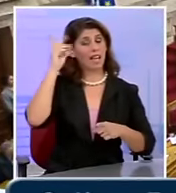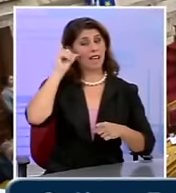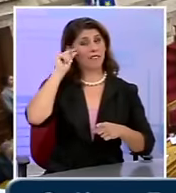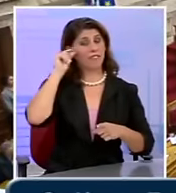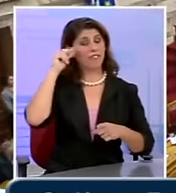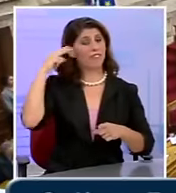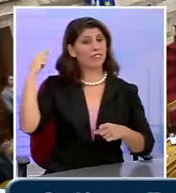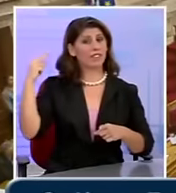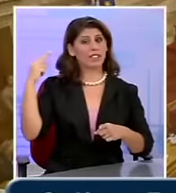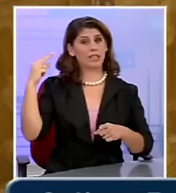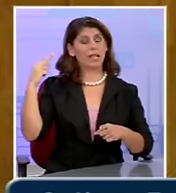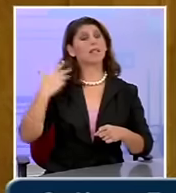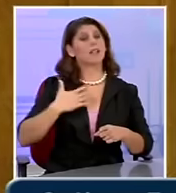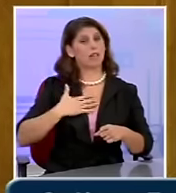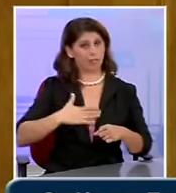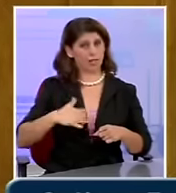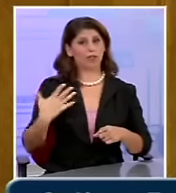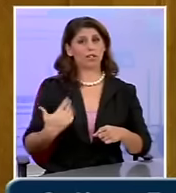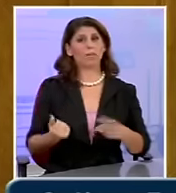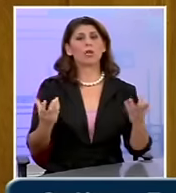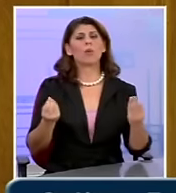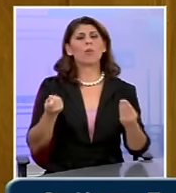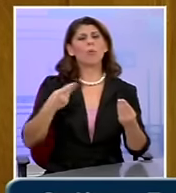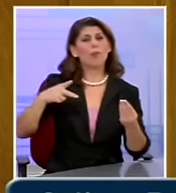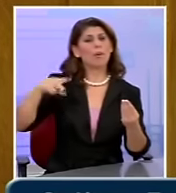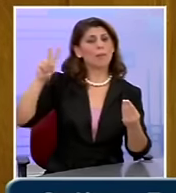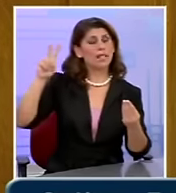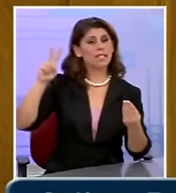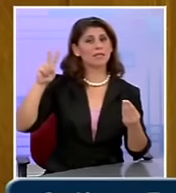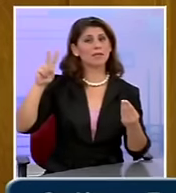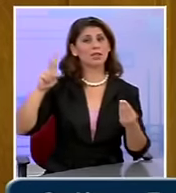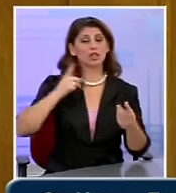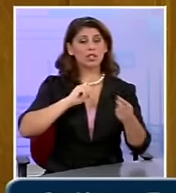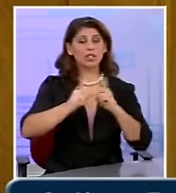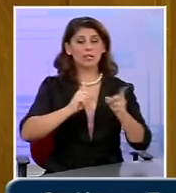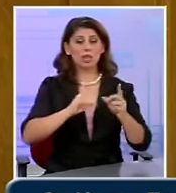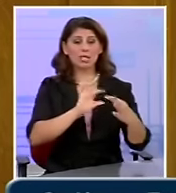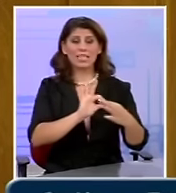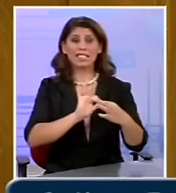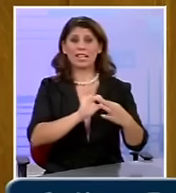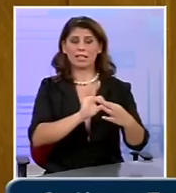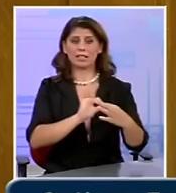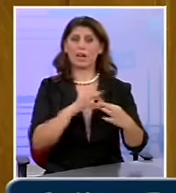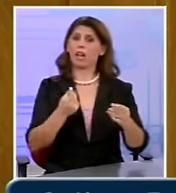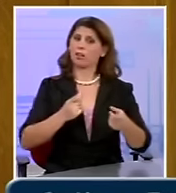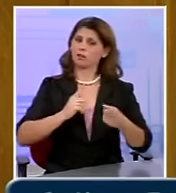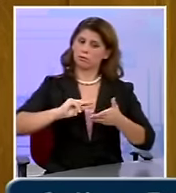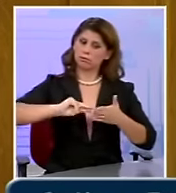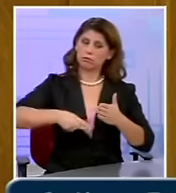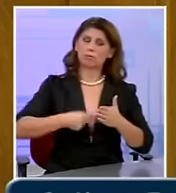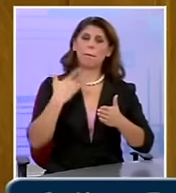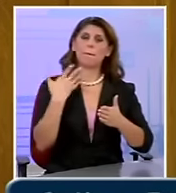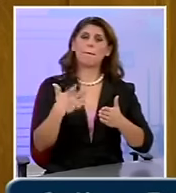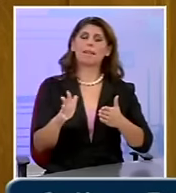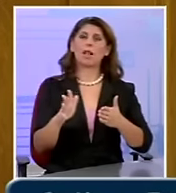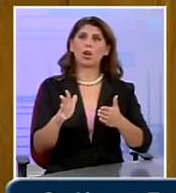θα ήθελα να υπάρξει πολλαπλασιασμός των συμφωνιών συνεργασίας. Έχουν υπογραφεί